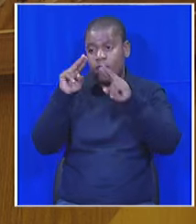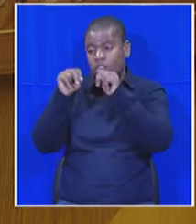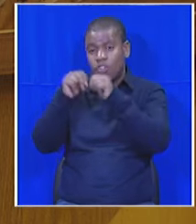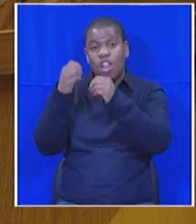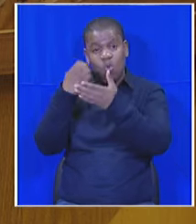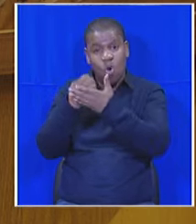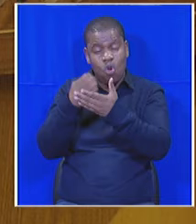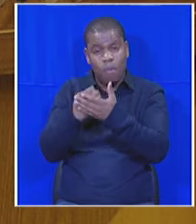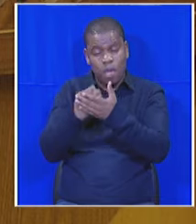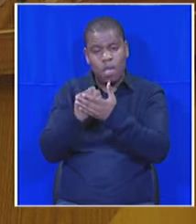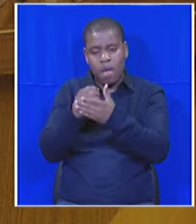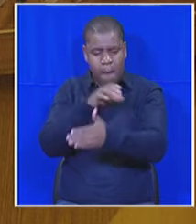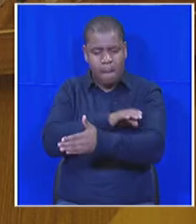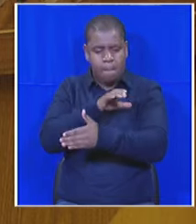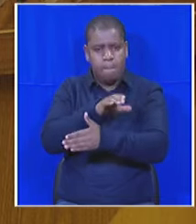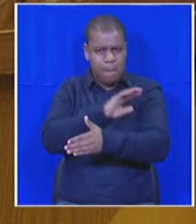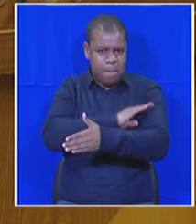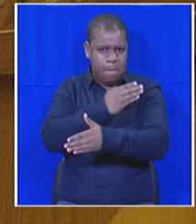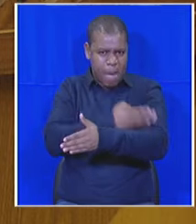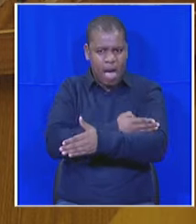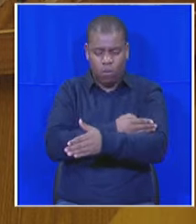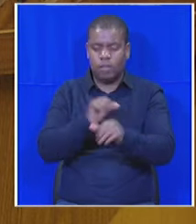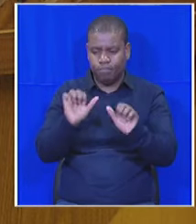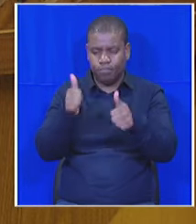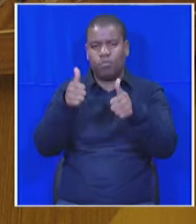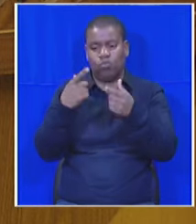werkskepping en globale mededingendheid.